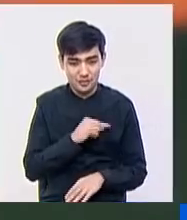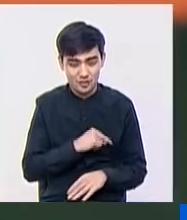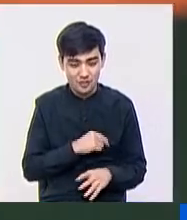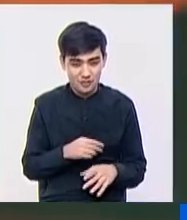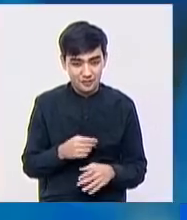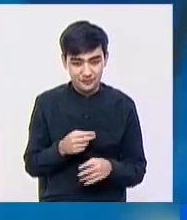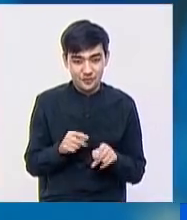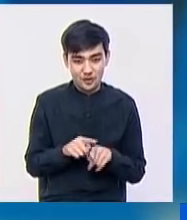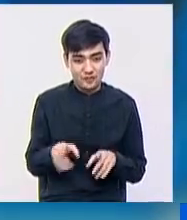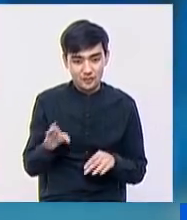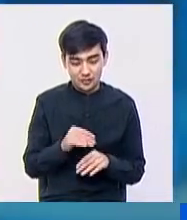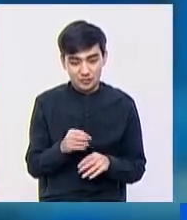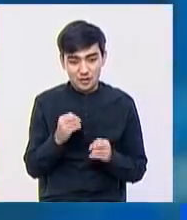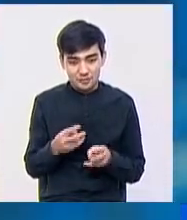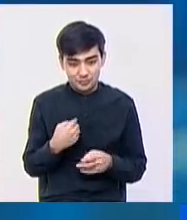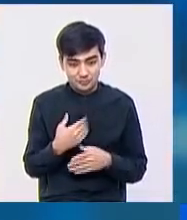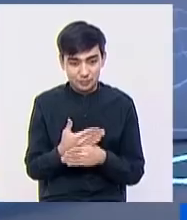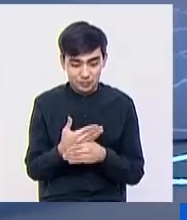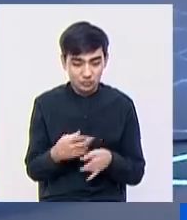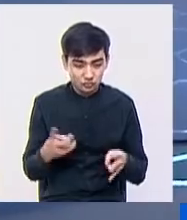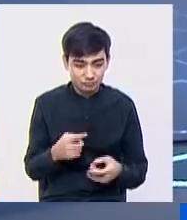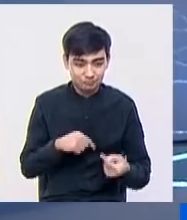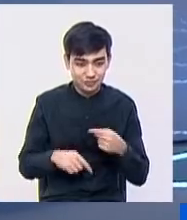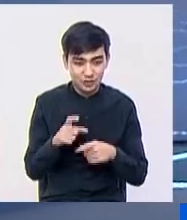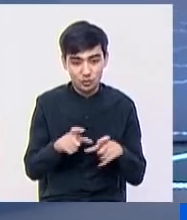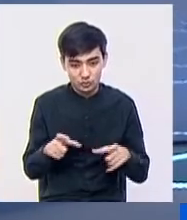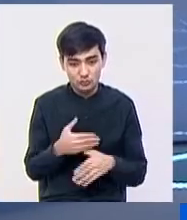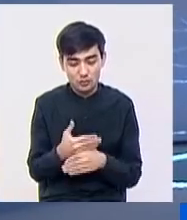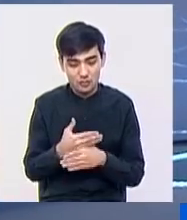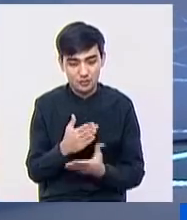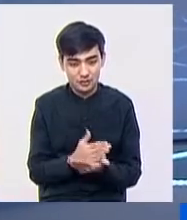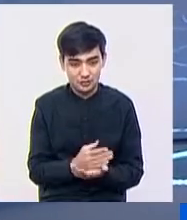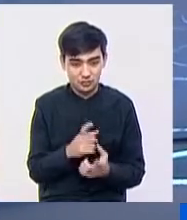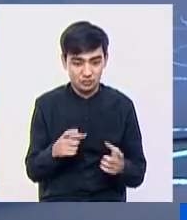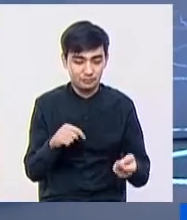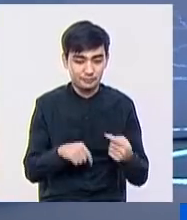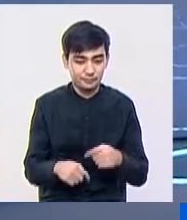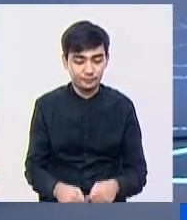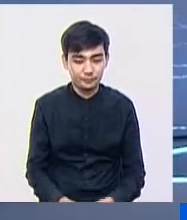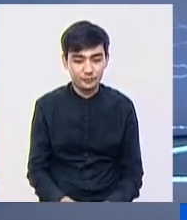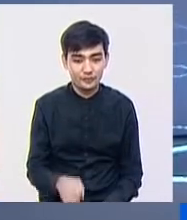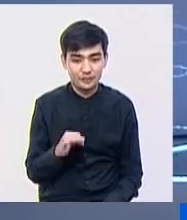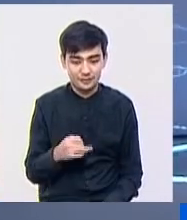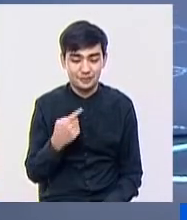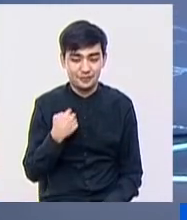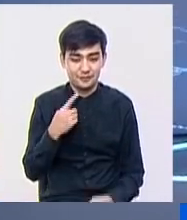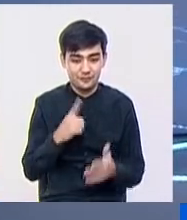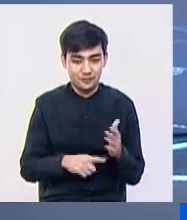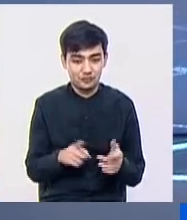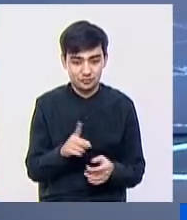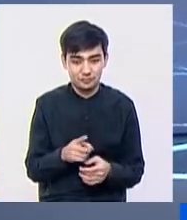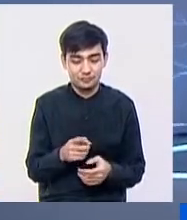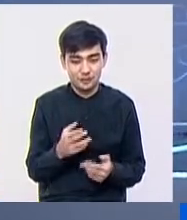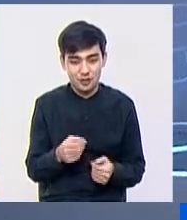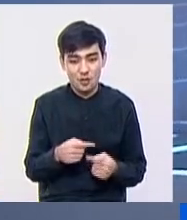все приходится как-то выруливать, и люди помогают людям. И я надеюсь, что все-таки наконец-то,